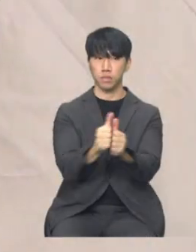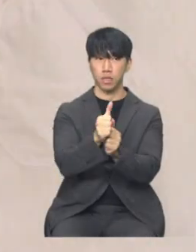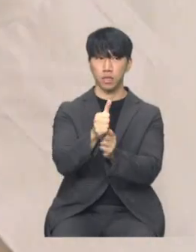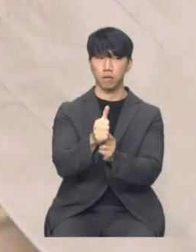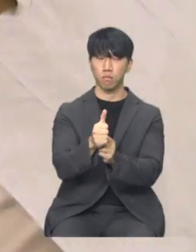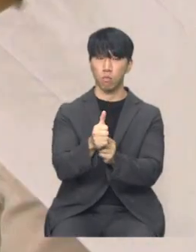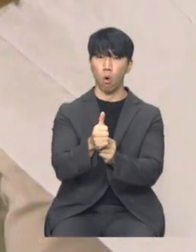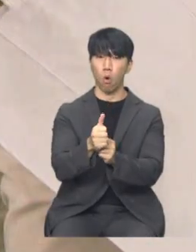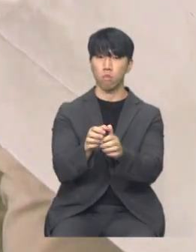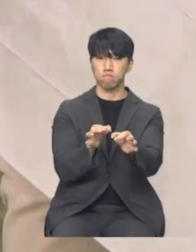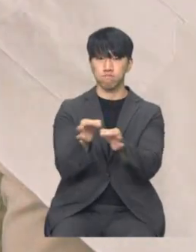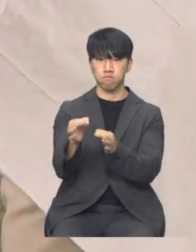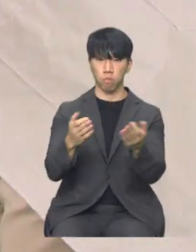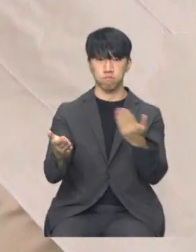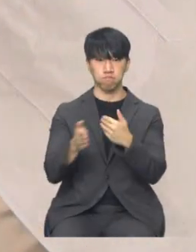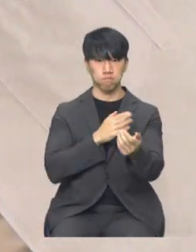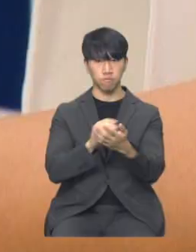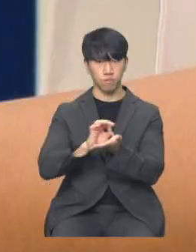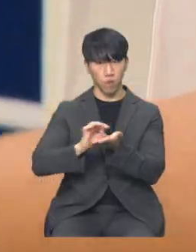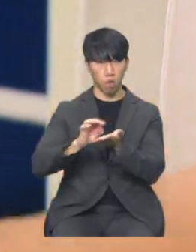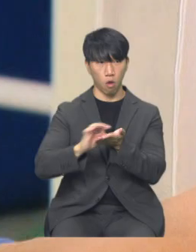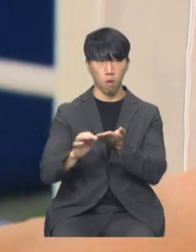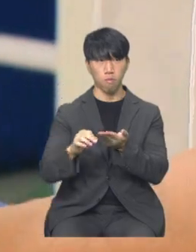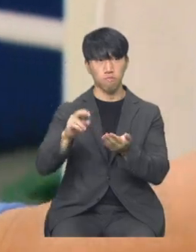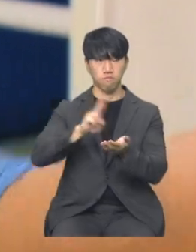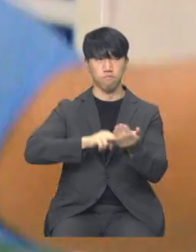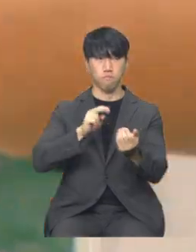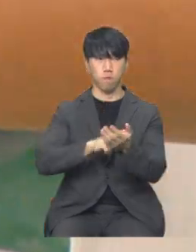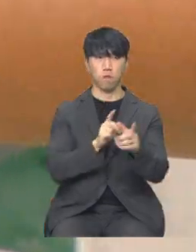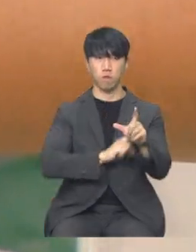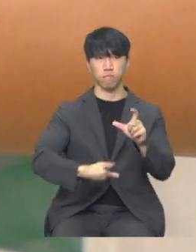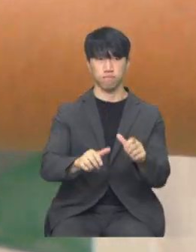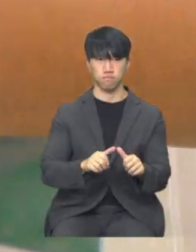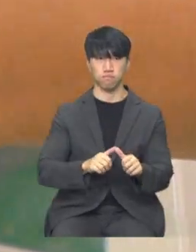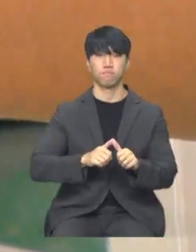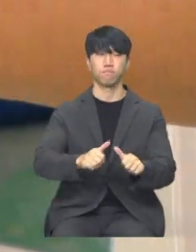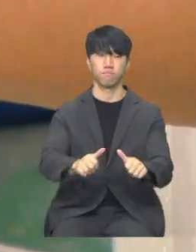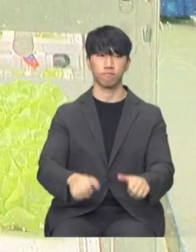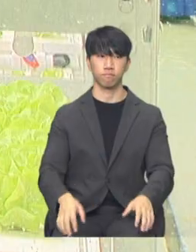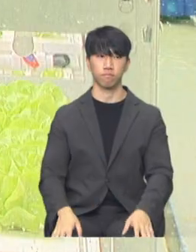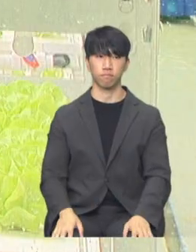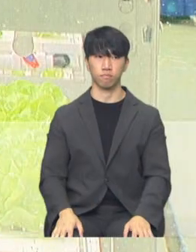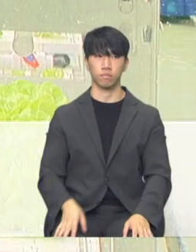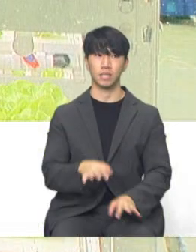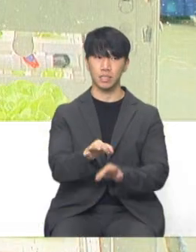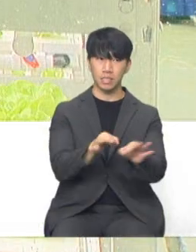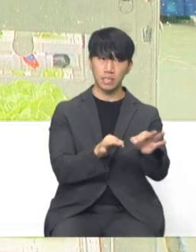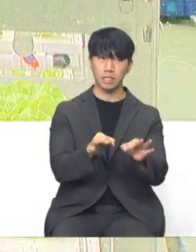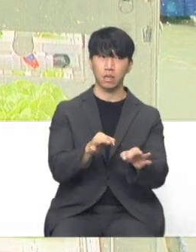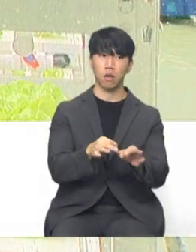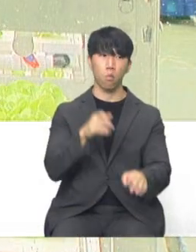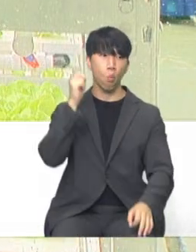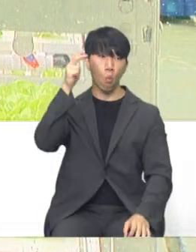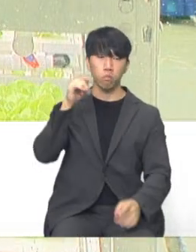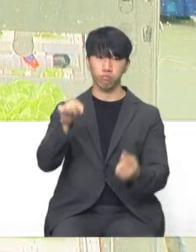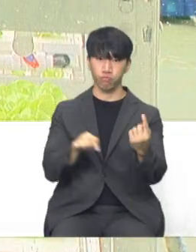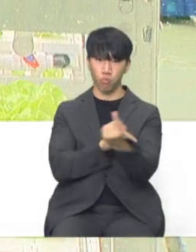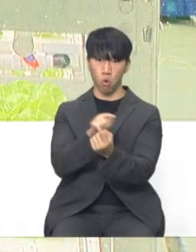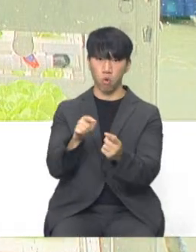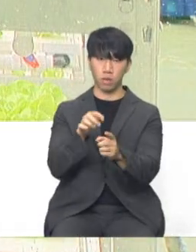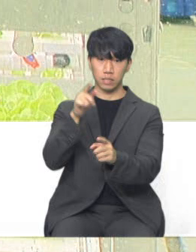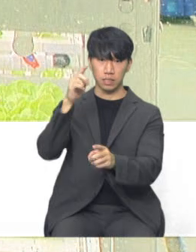근무 경력을 살려 판로를 개척해가고 있다고 말합니다. 식당, 레스토랑 이런 것들을 운영하시는